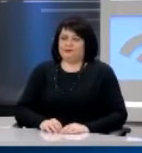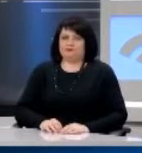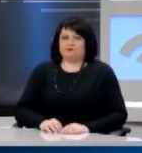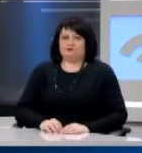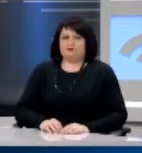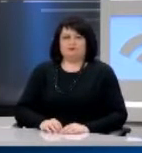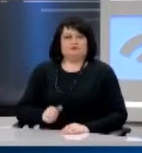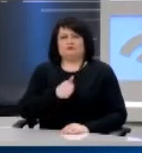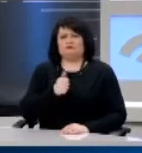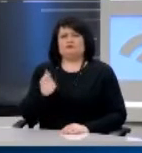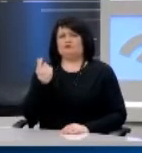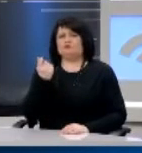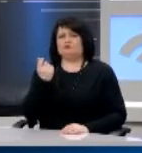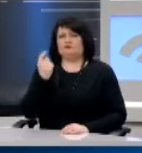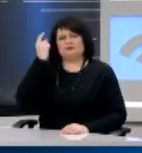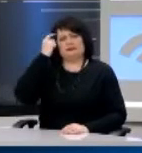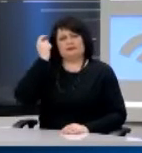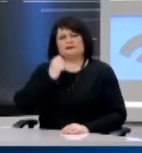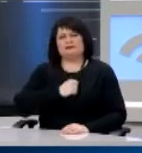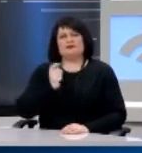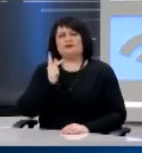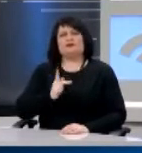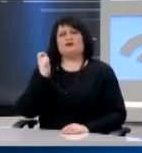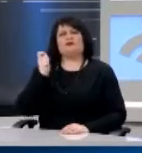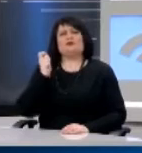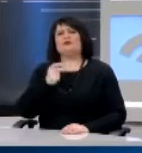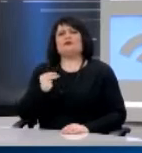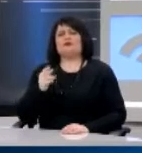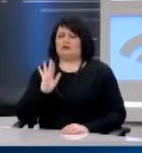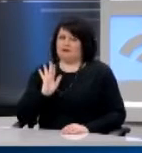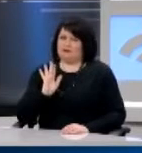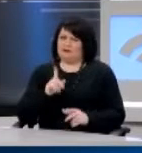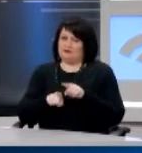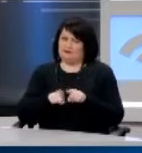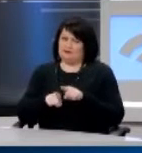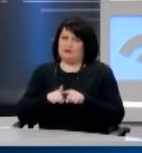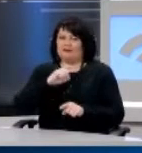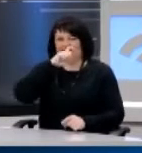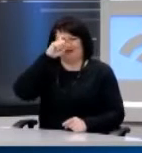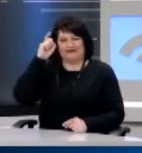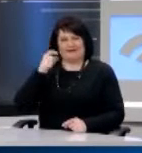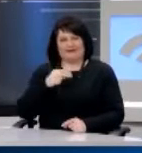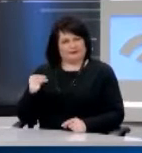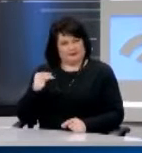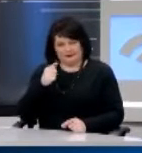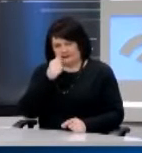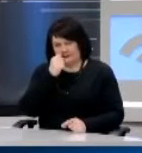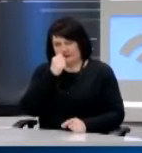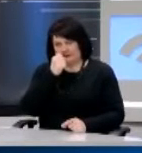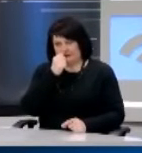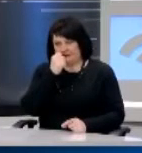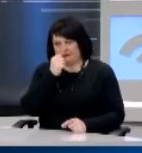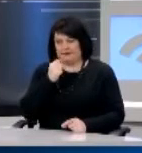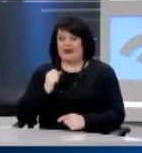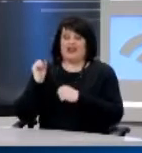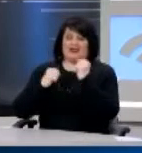πολιτική, αλλά είναι ένα δύσκολο θέμα. Έχουμε διαφωνίες σε αυτό το θέμα, όχι μόνο στην Ελλάδα, αλλά και στην